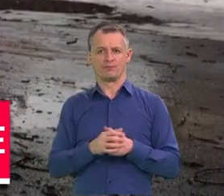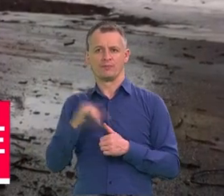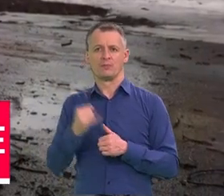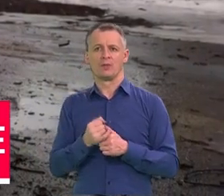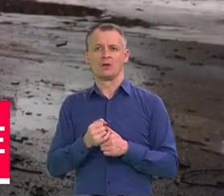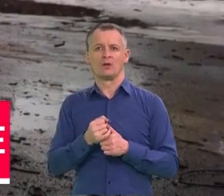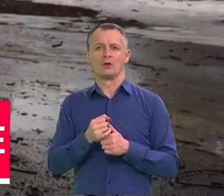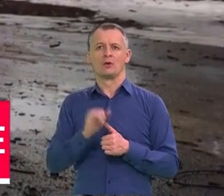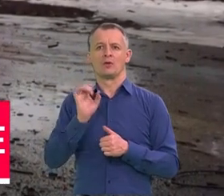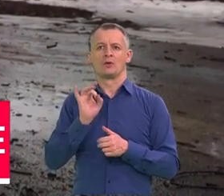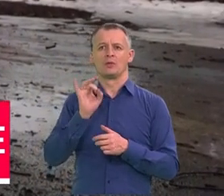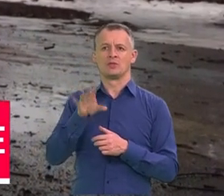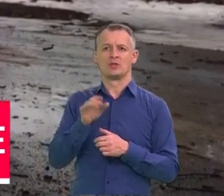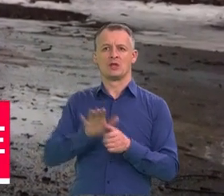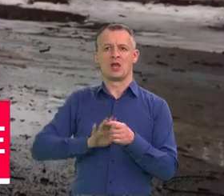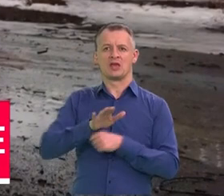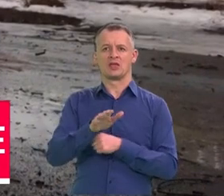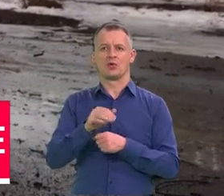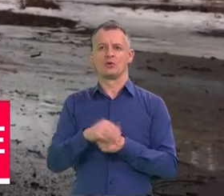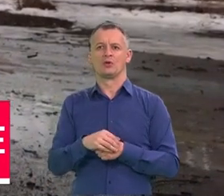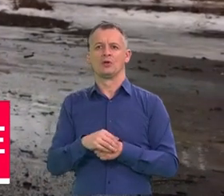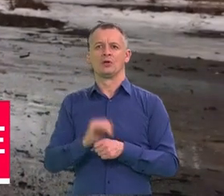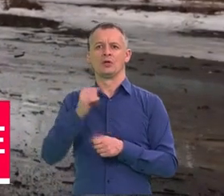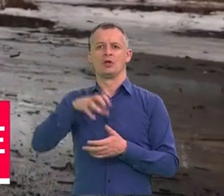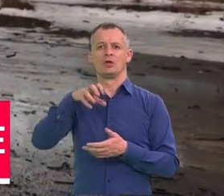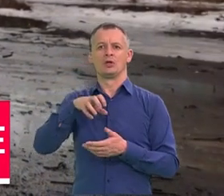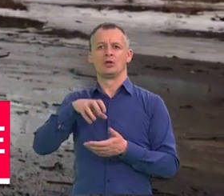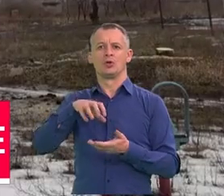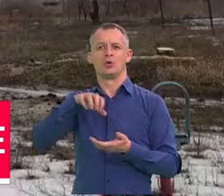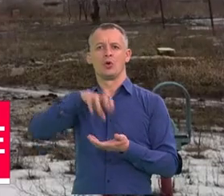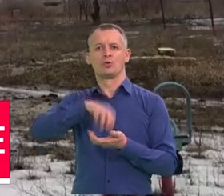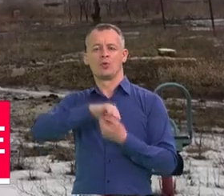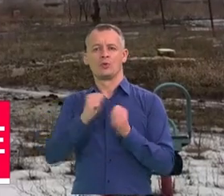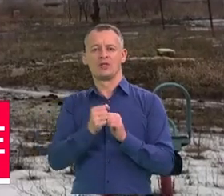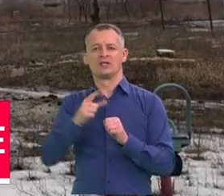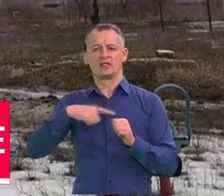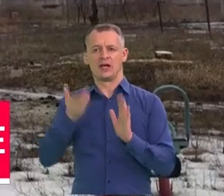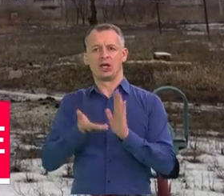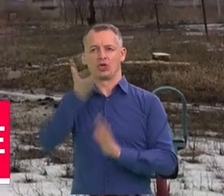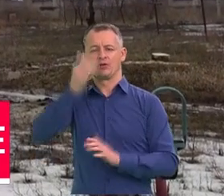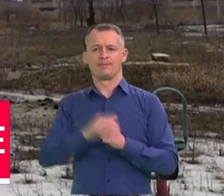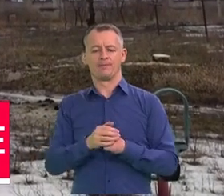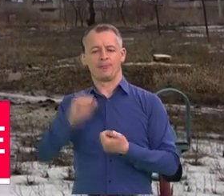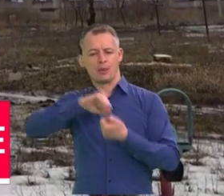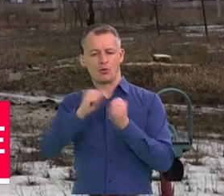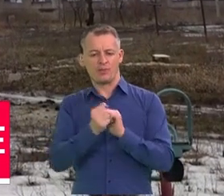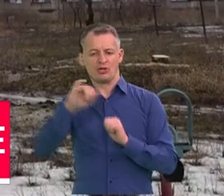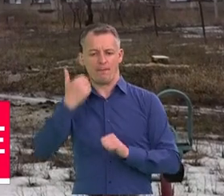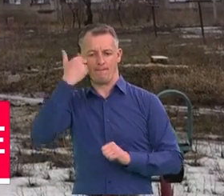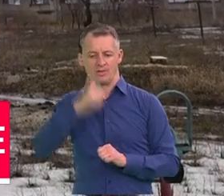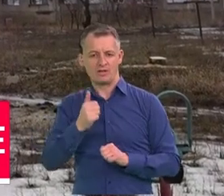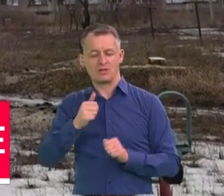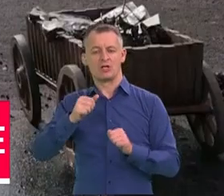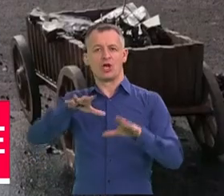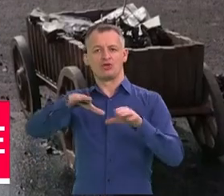їх на постійні штурми наших позицій. Інтенсивність боїв лише наростає. Luptele acerbe și pierderile colosale sunt confirmate